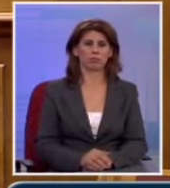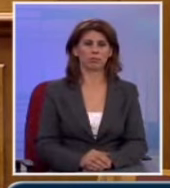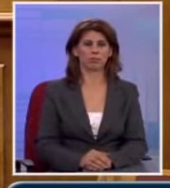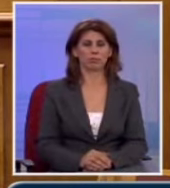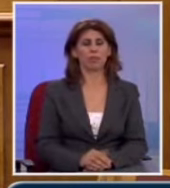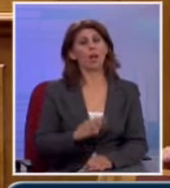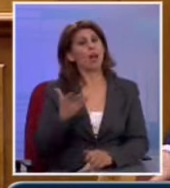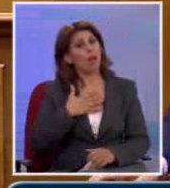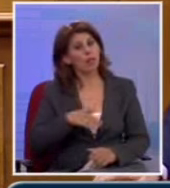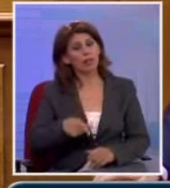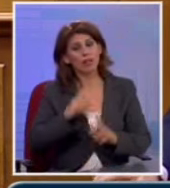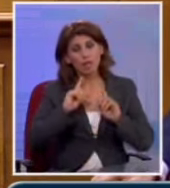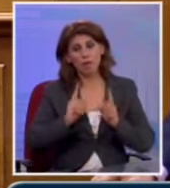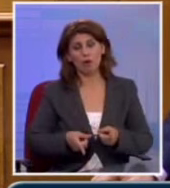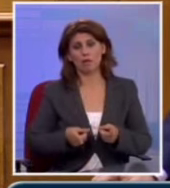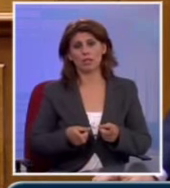Είναι, αν θέλετε, μια απόφαση